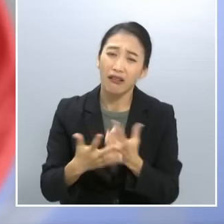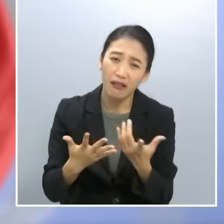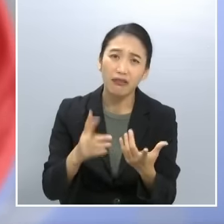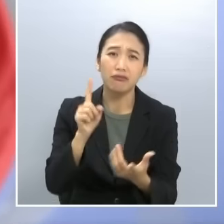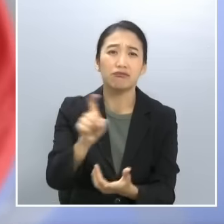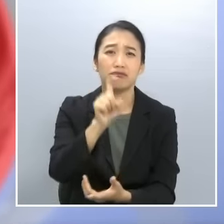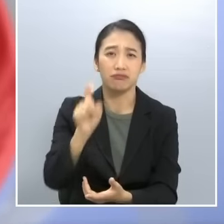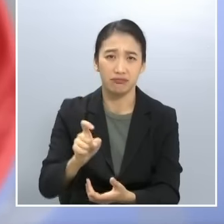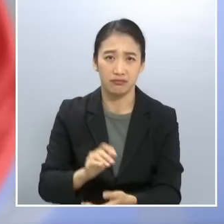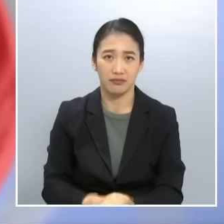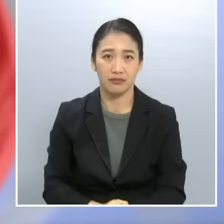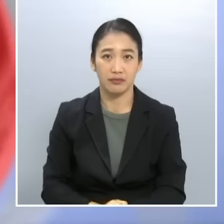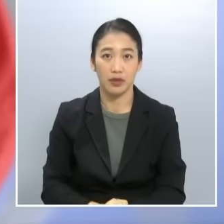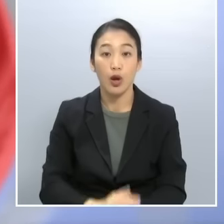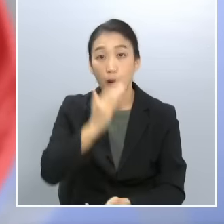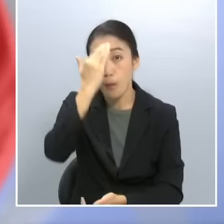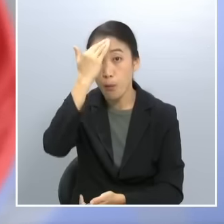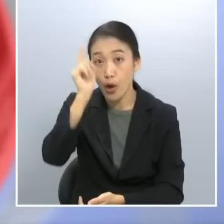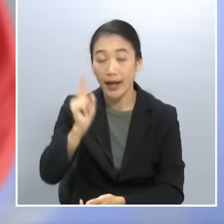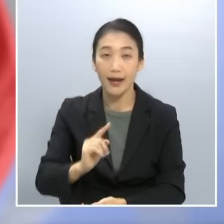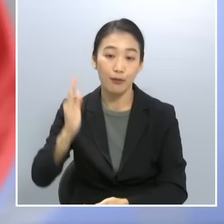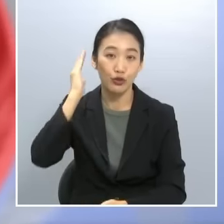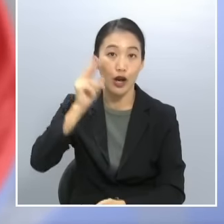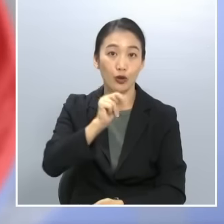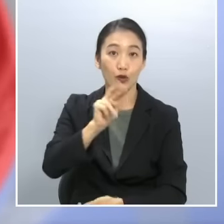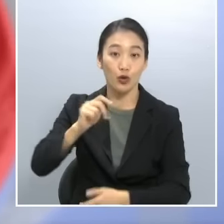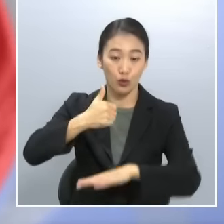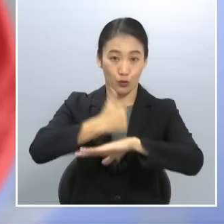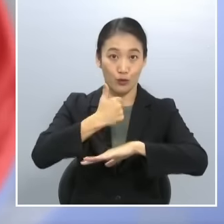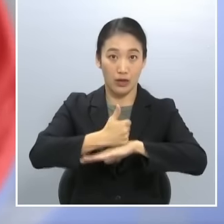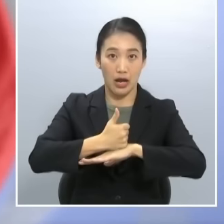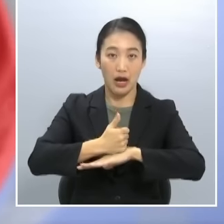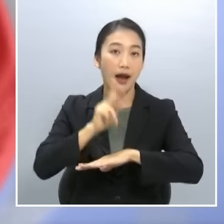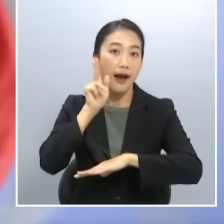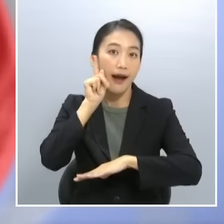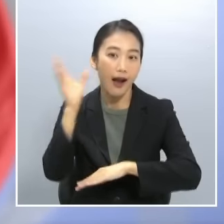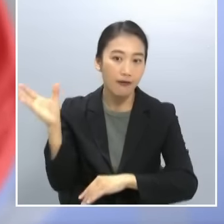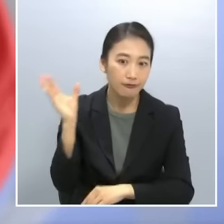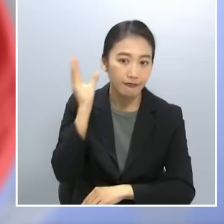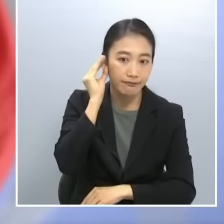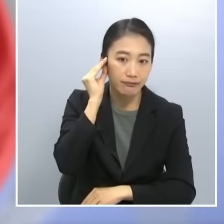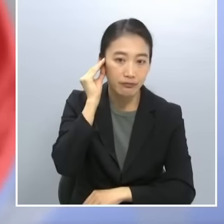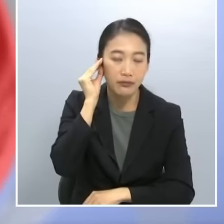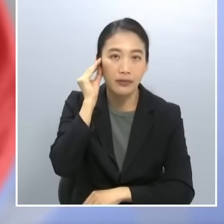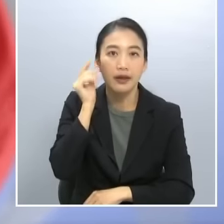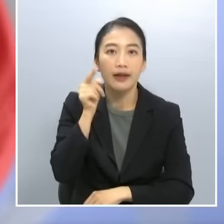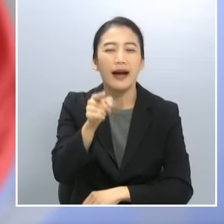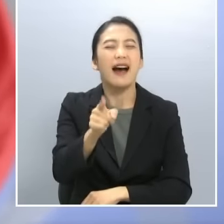บอกว่าพอเห็นข่าวแล้วก็ตอนที่คุยกับช่างกิจก็ยังถามว่าพี่ทำใช่มยอือืเนี่ยฮะ